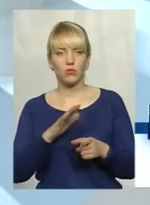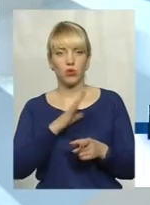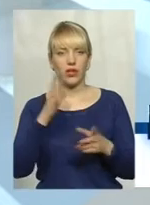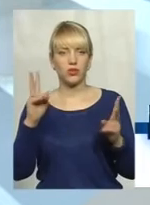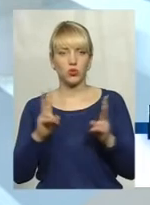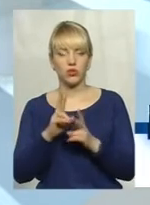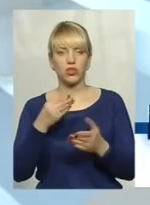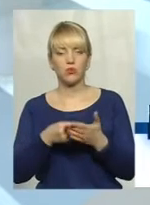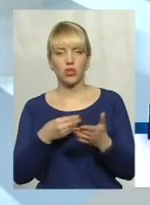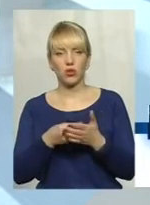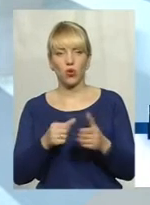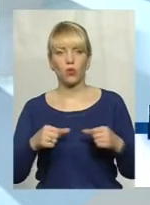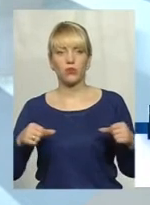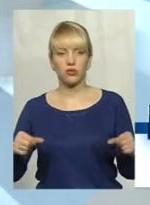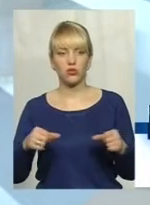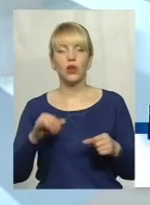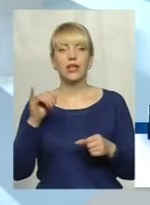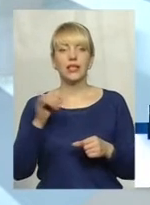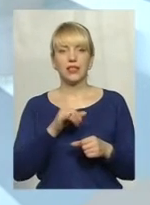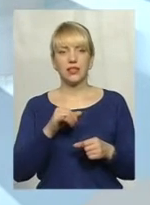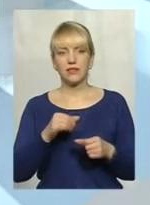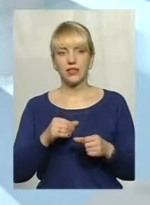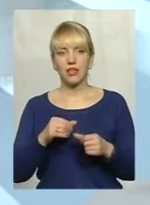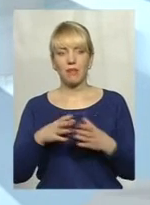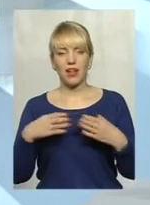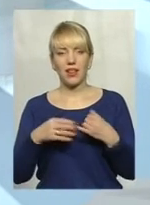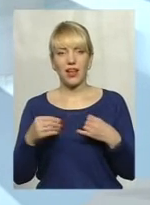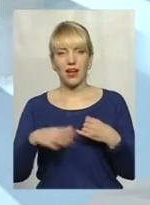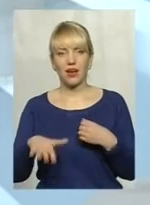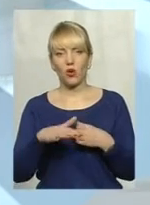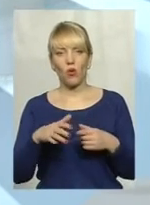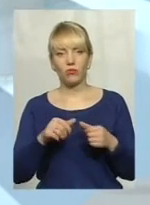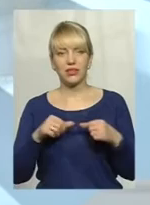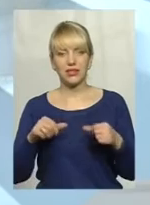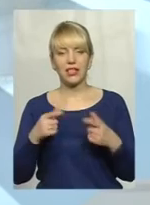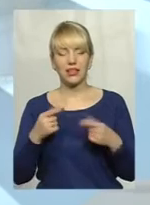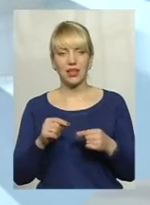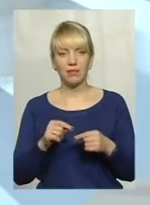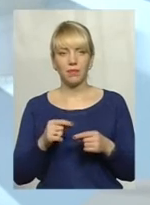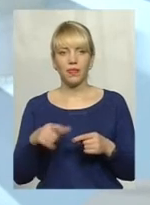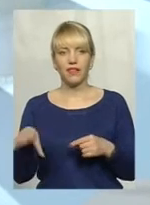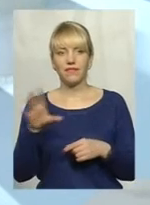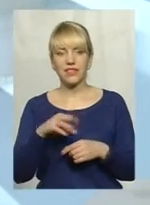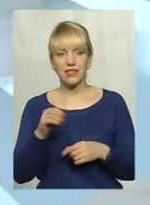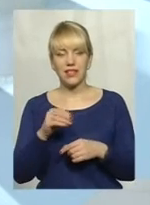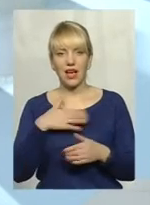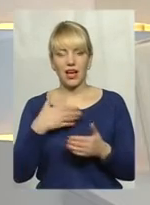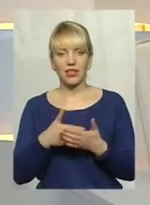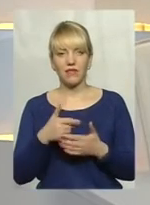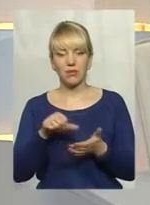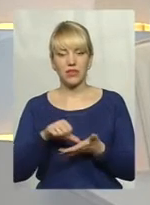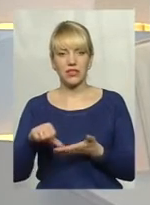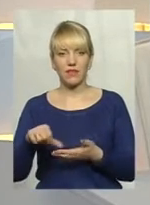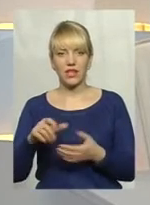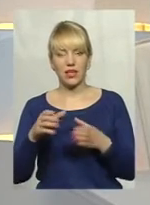їхньою бюджетною комісією. Ні, помиляюсь, земельною комісією. Тобто це актуальна комісія, де майже всі активні представники